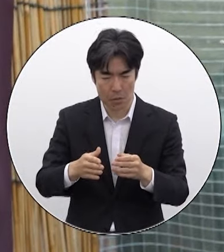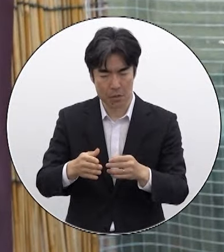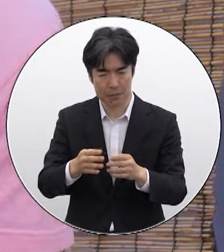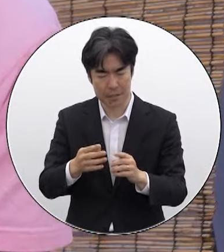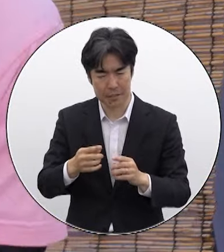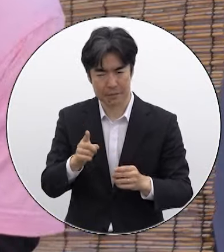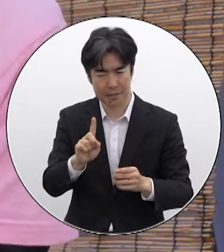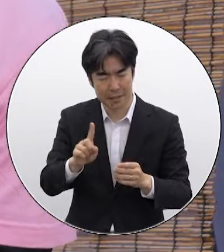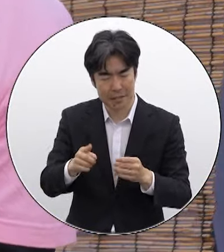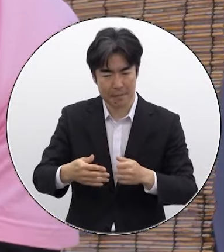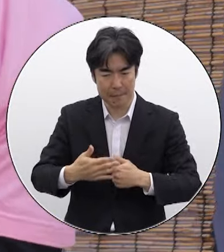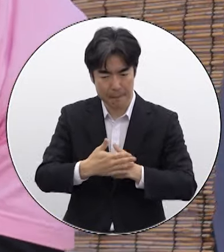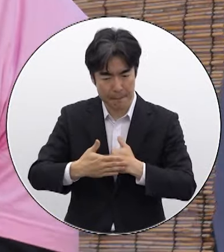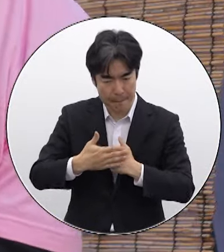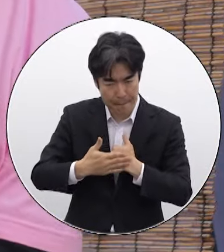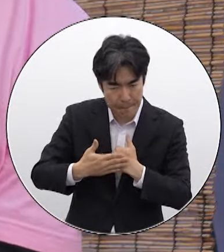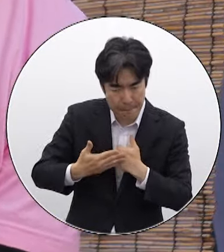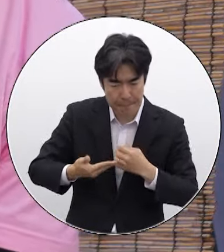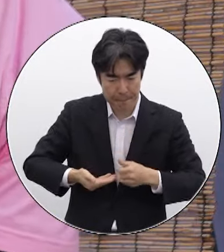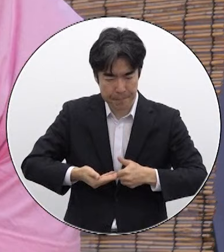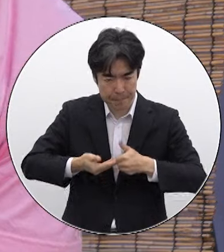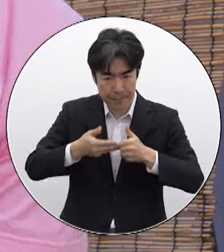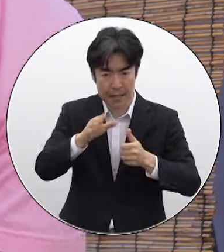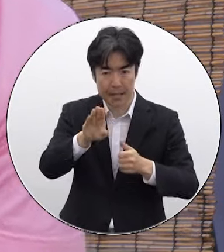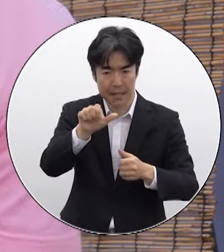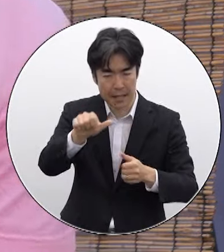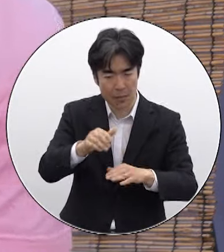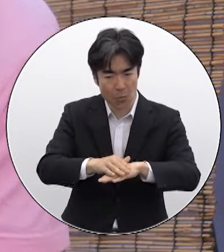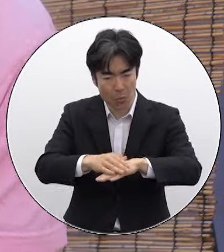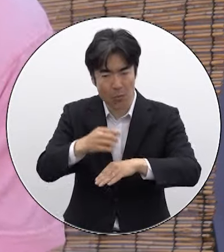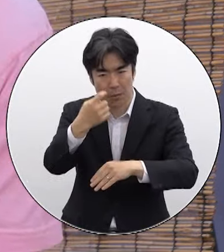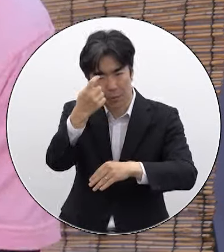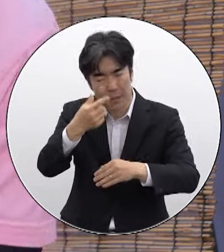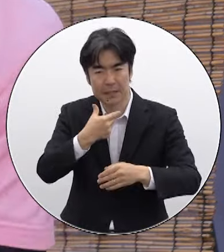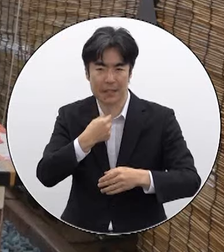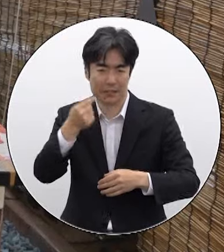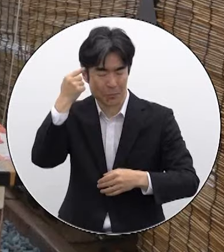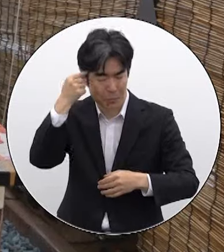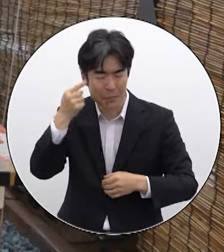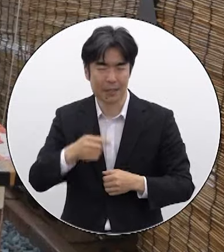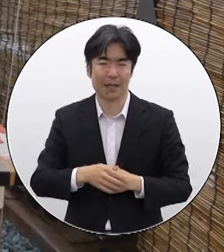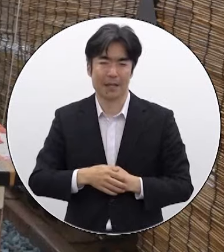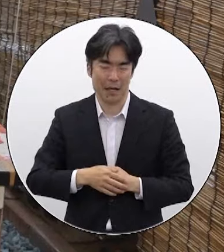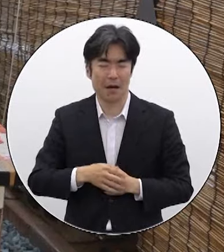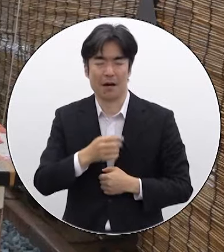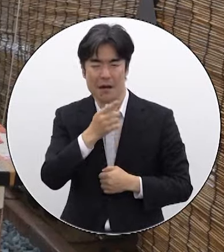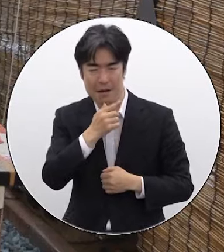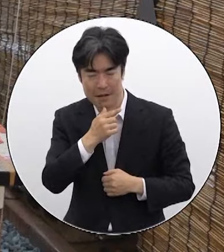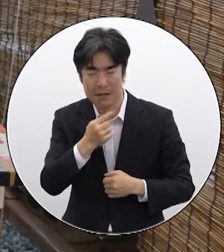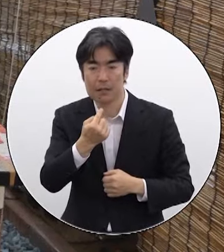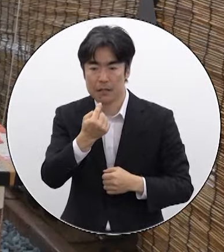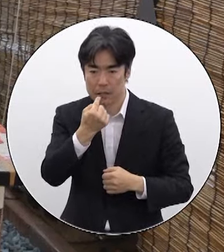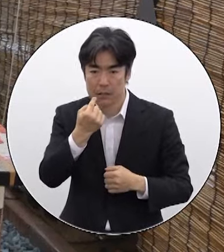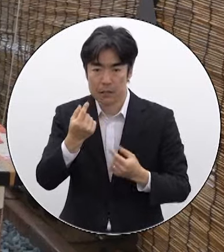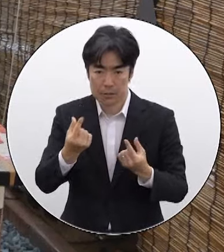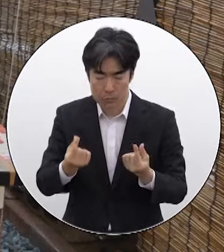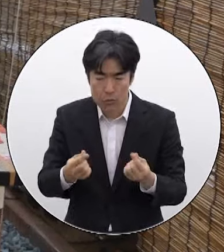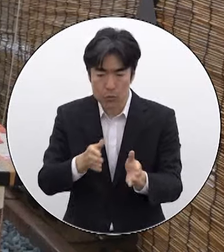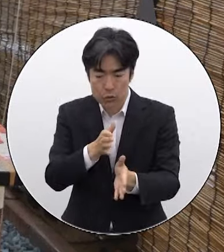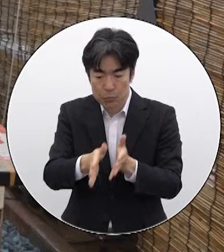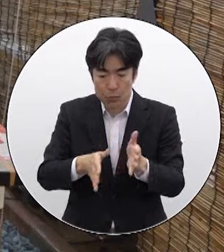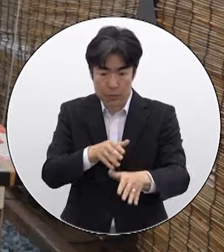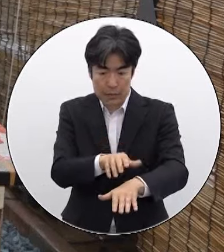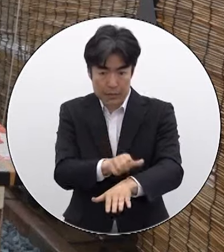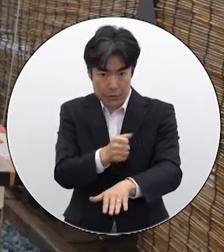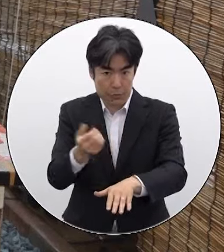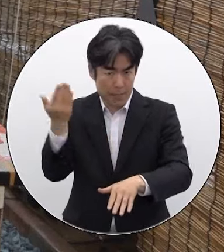方があれば伝授していただけたらなと思ってます、 はい。そうですね、あの、まあ、私もずっ